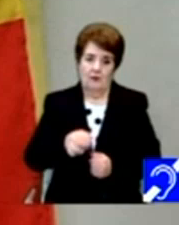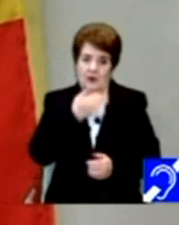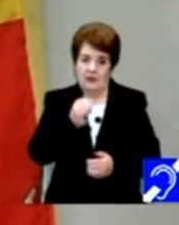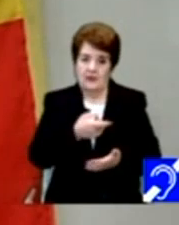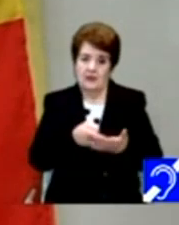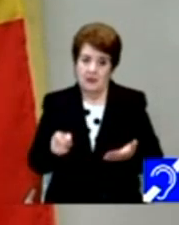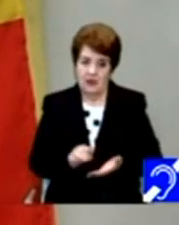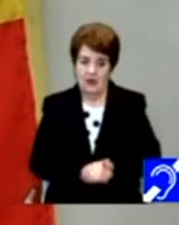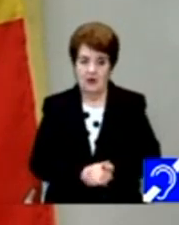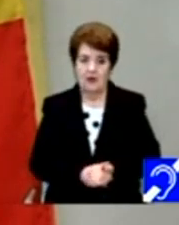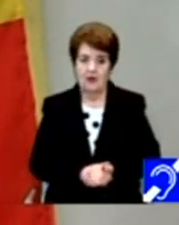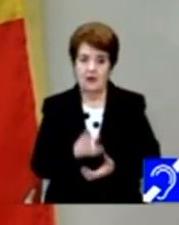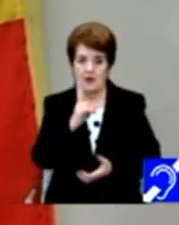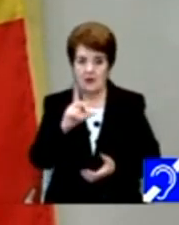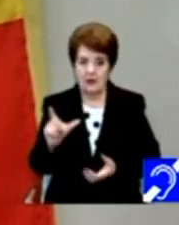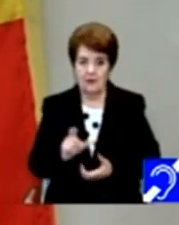menționez că